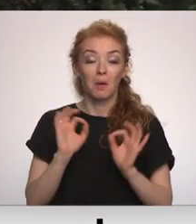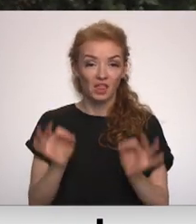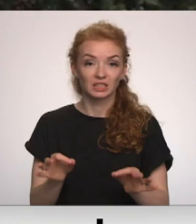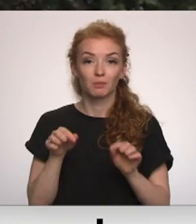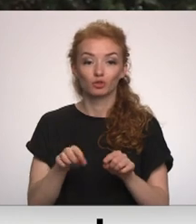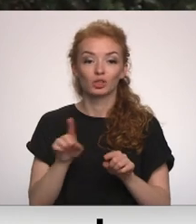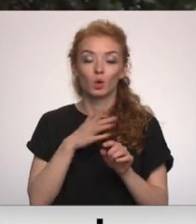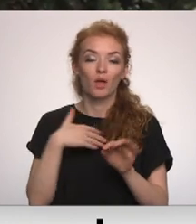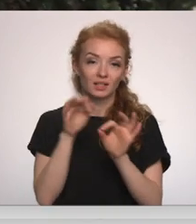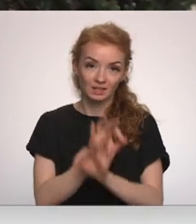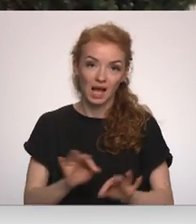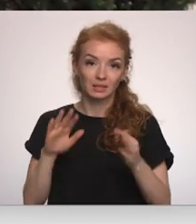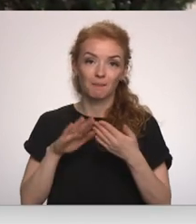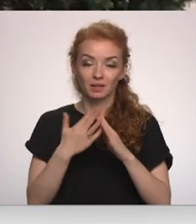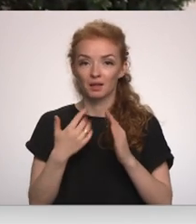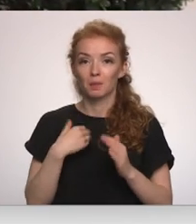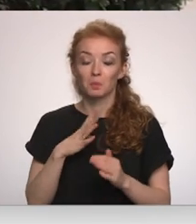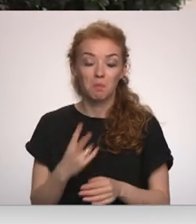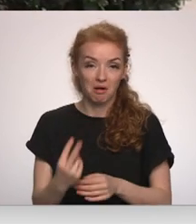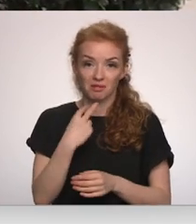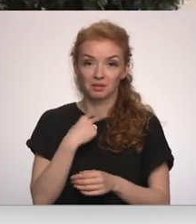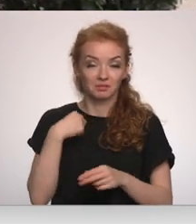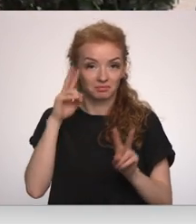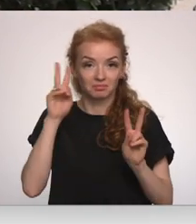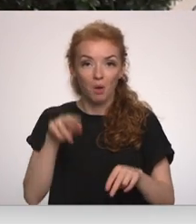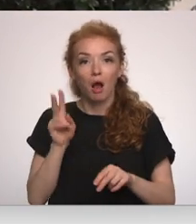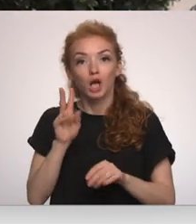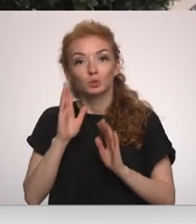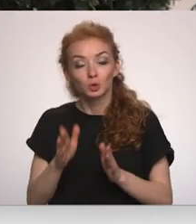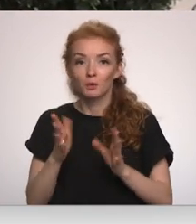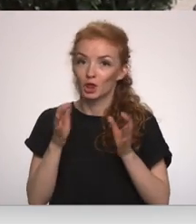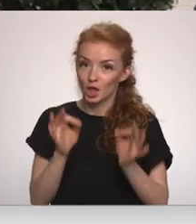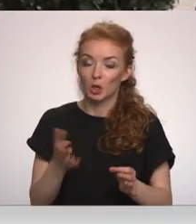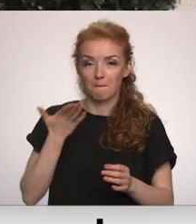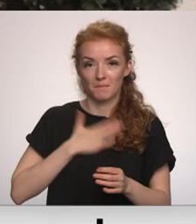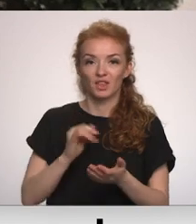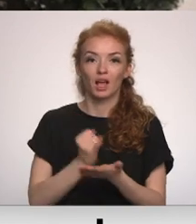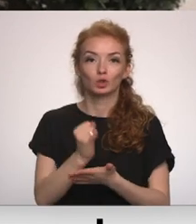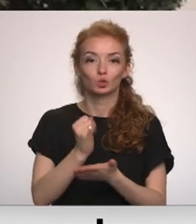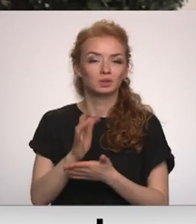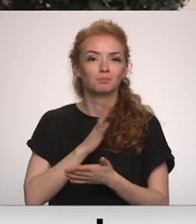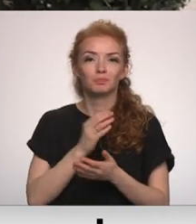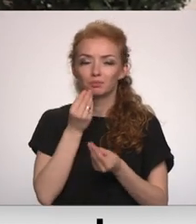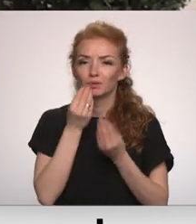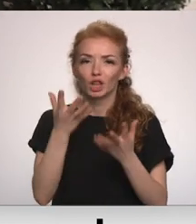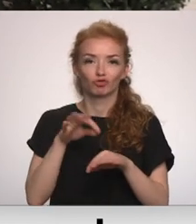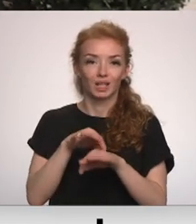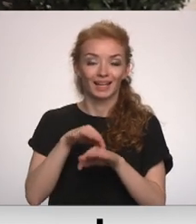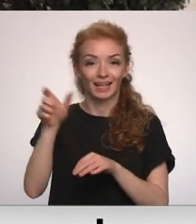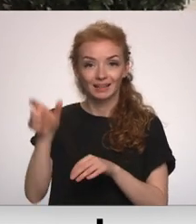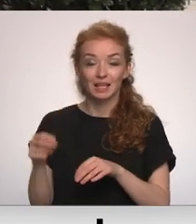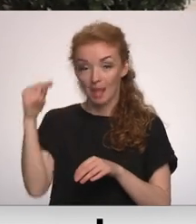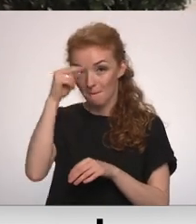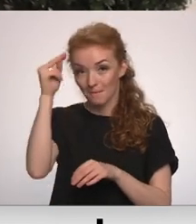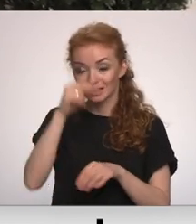Patiesībā šī ir skaista pilsēta, es biju ļoti pārsteigta. Es nezināju, ko gaidīt, bet mums tiešām patika ekskursija. Mums bija brīnišķīgs gids un